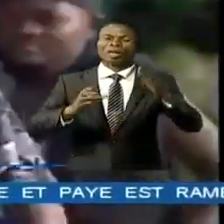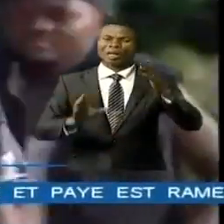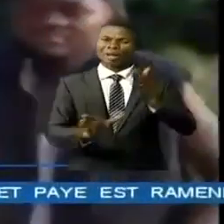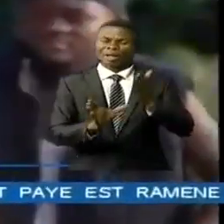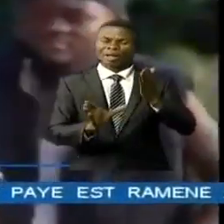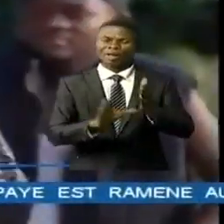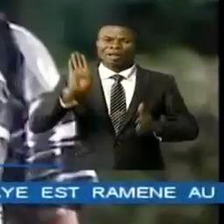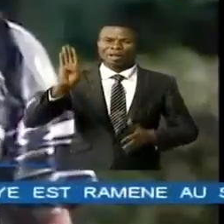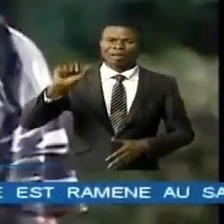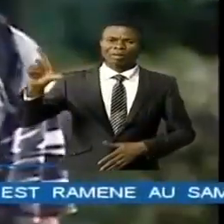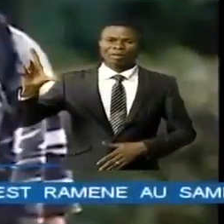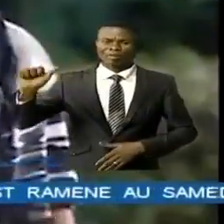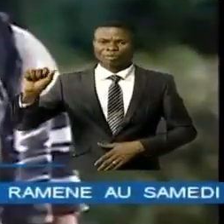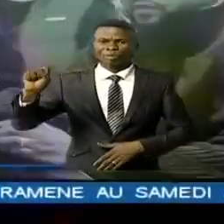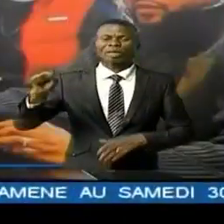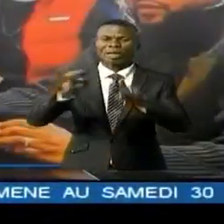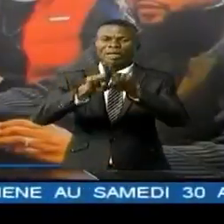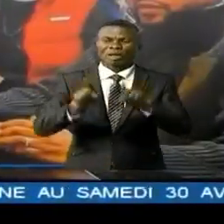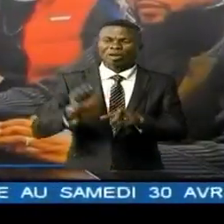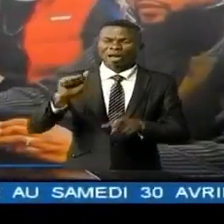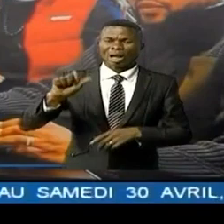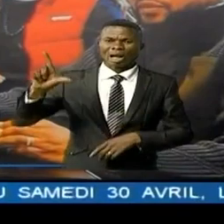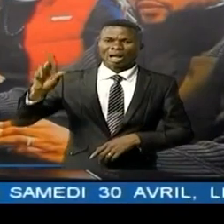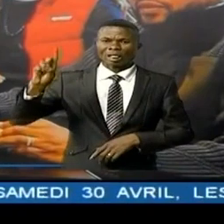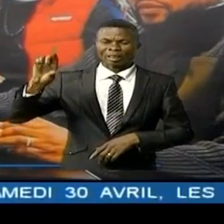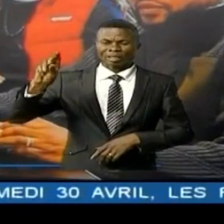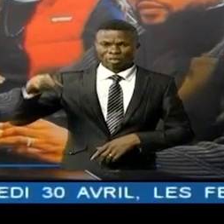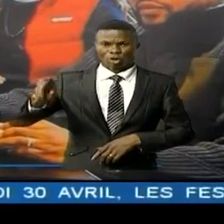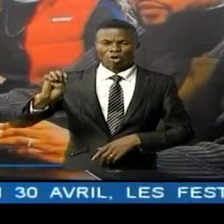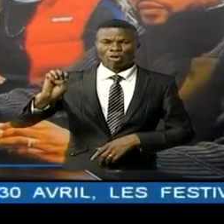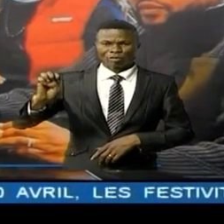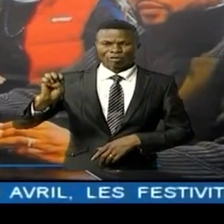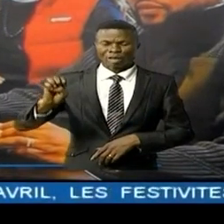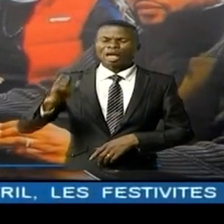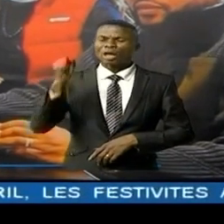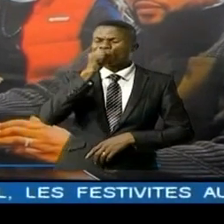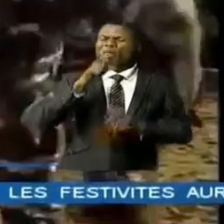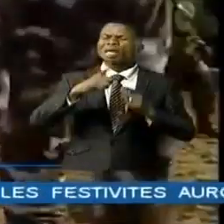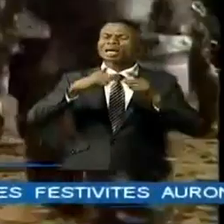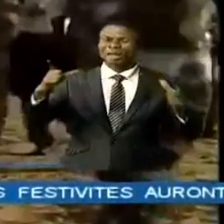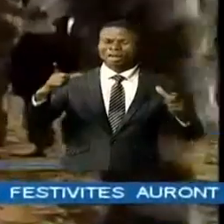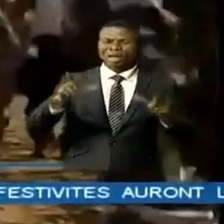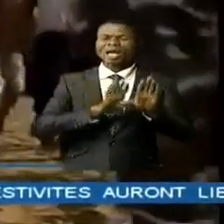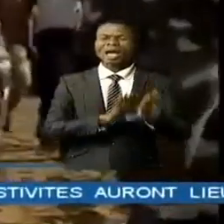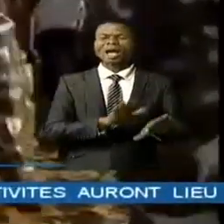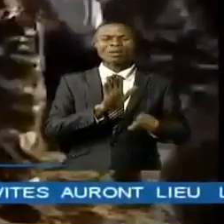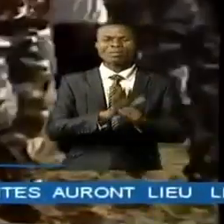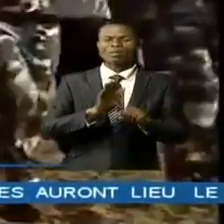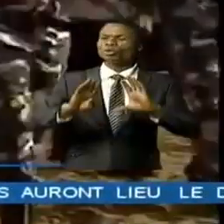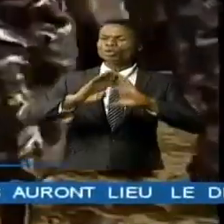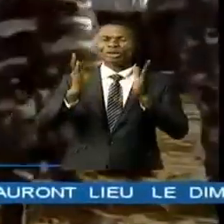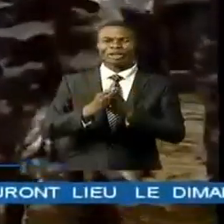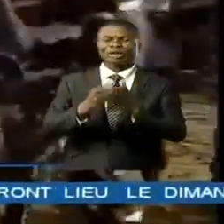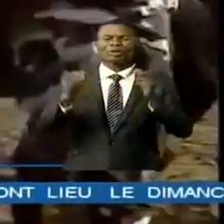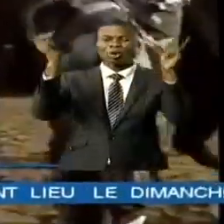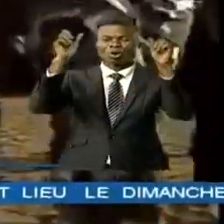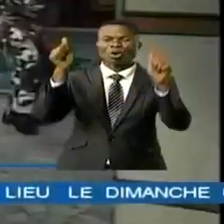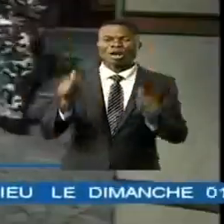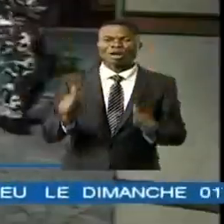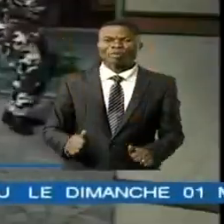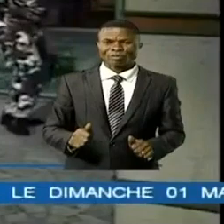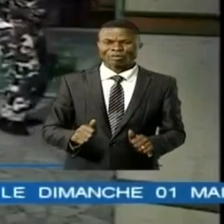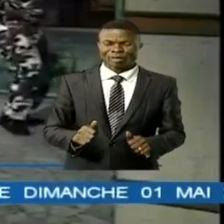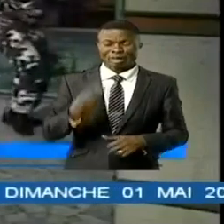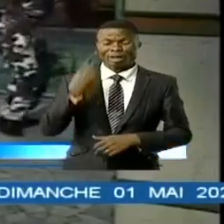bull et adolphe dominguez et l'eau ces grands événements culturels très attendu par tous les africains nostalgique 2